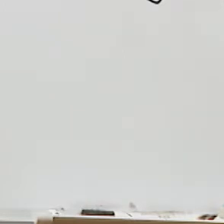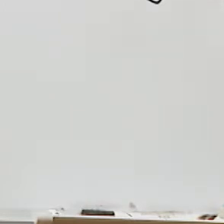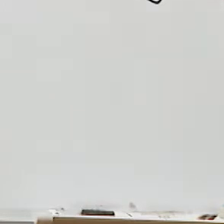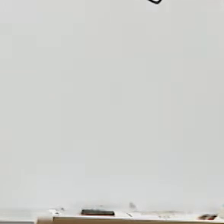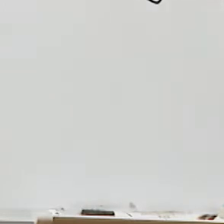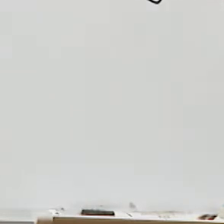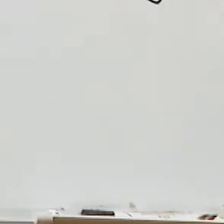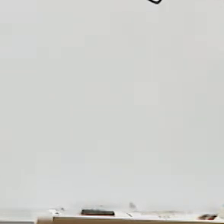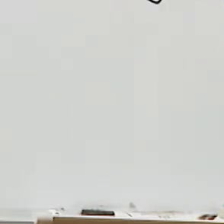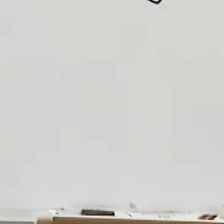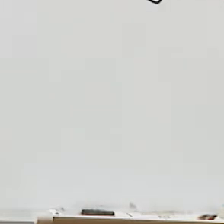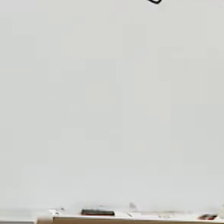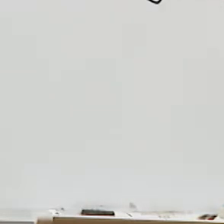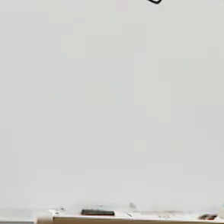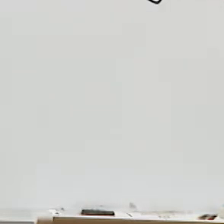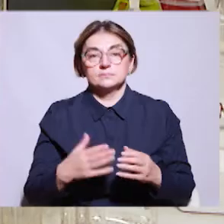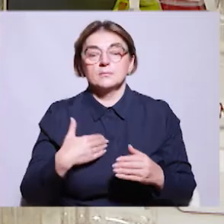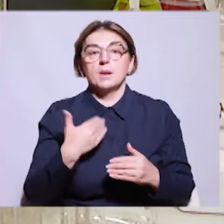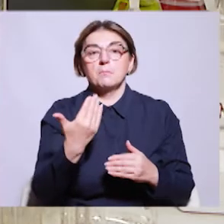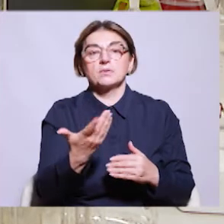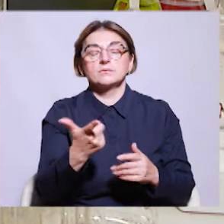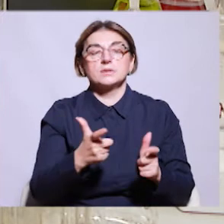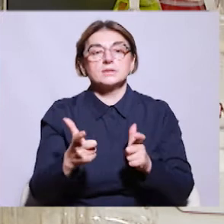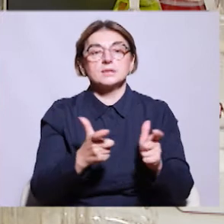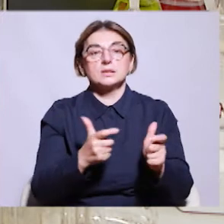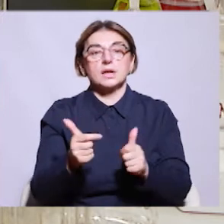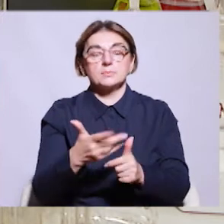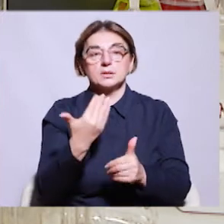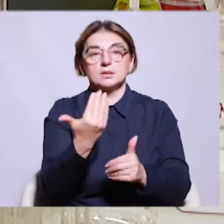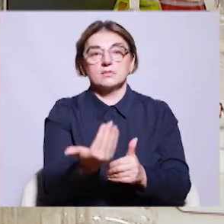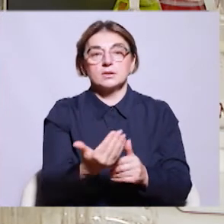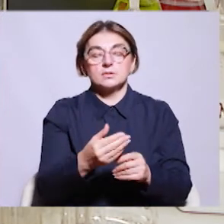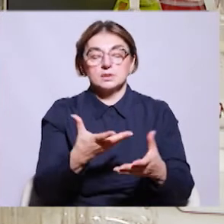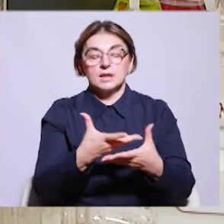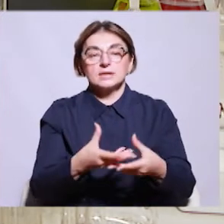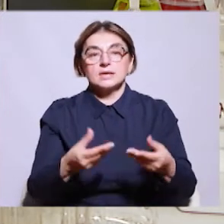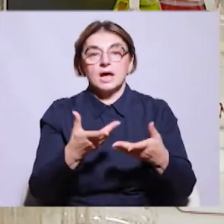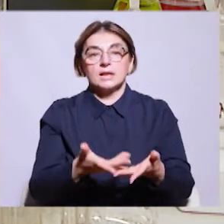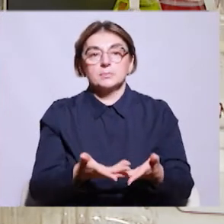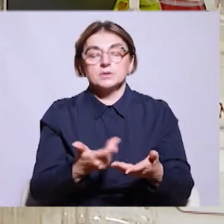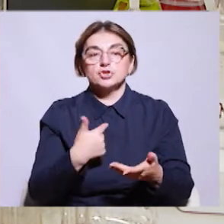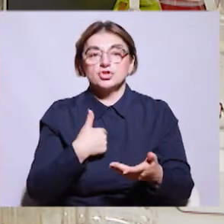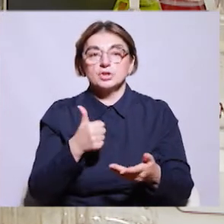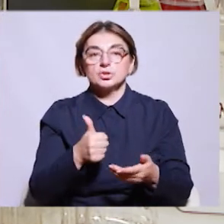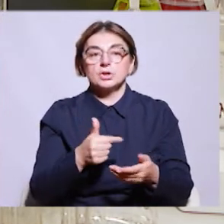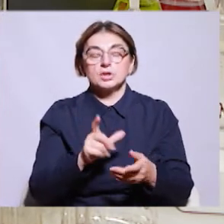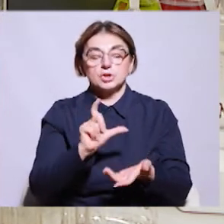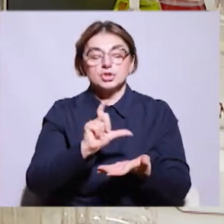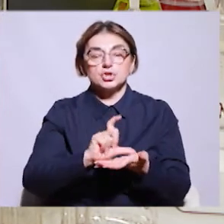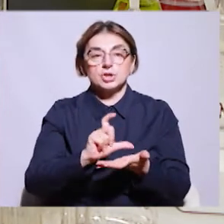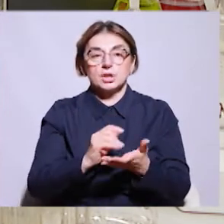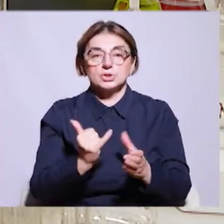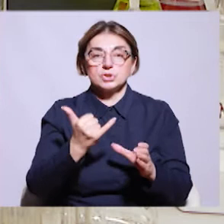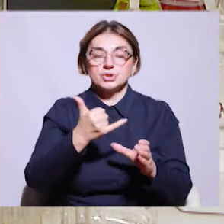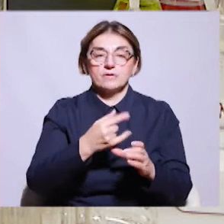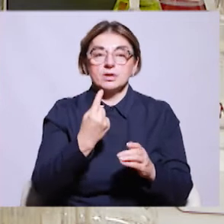რეაქციაში მონაწილეობს ბარიუმის ქლორიდი. მე მაქვს წინასწარ მომზადებული ხსნარები. ჯერ ქიმიურ ჭიქაში